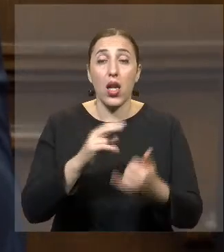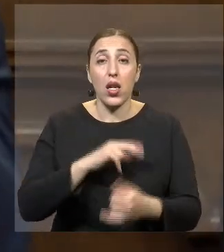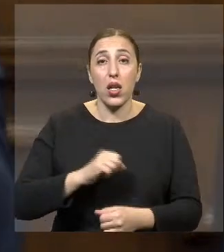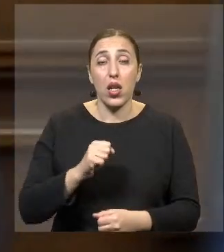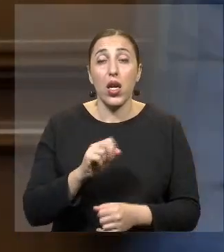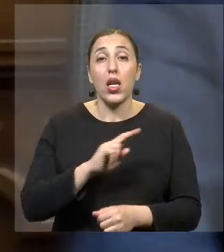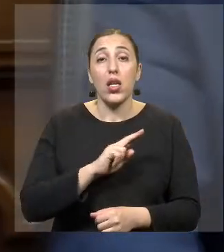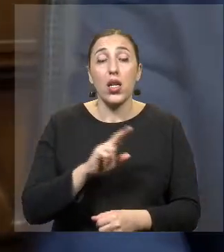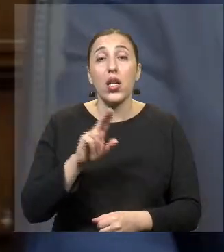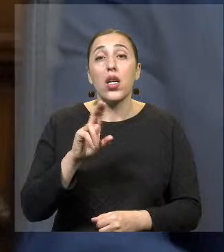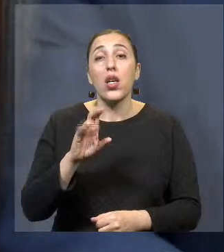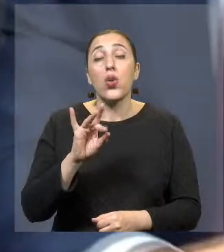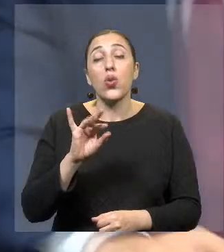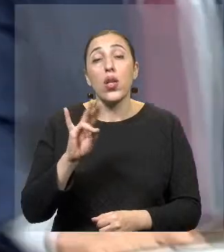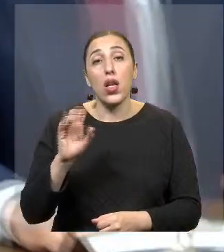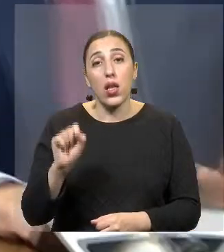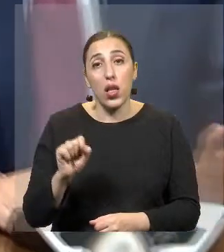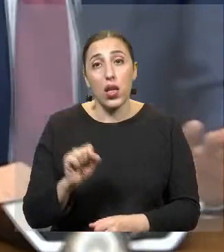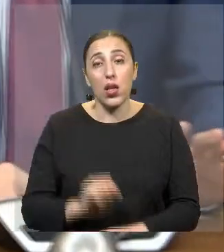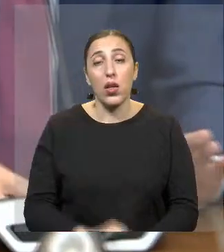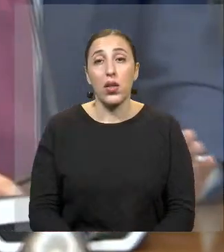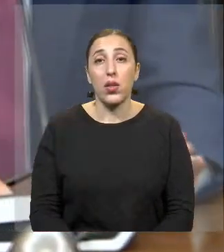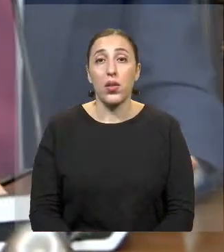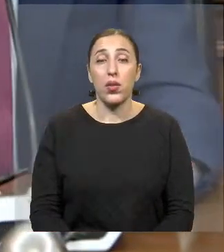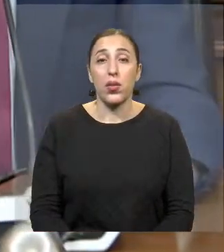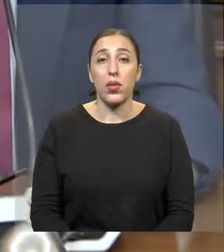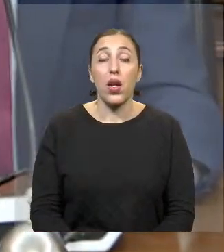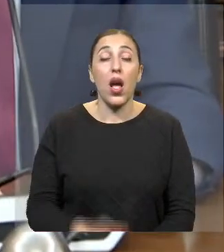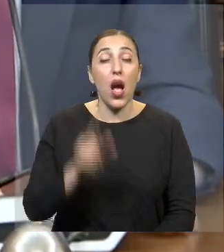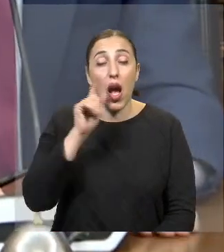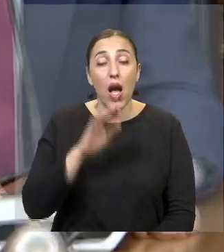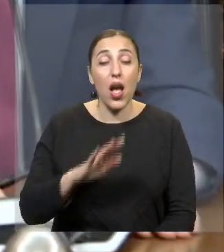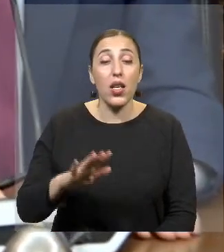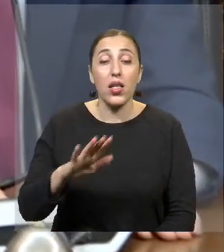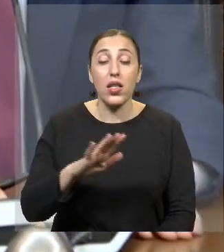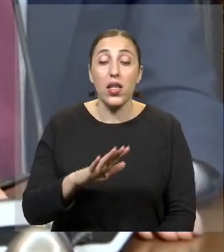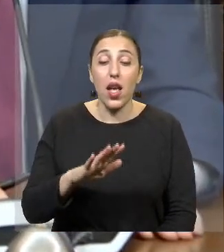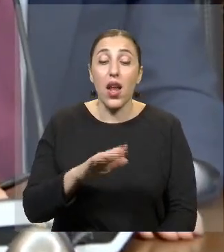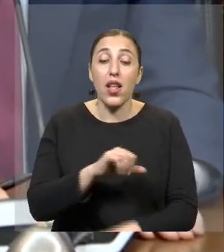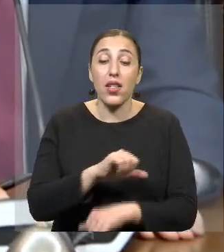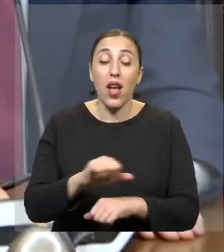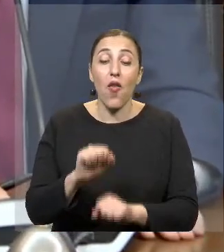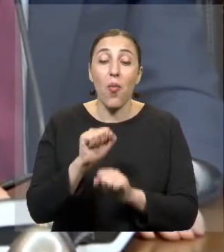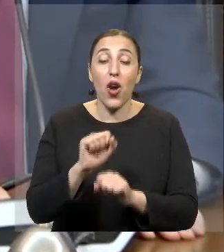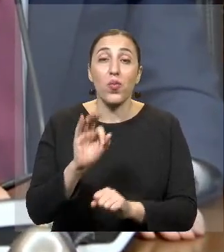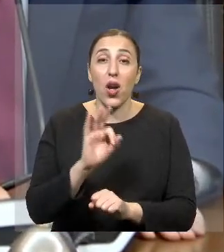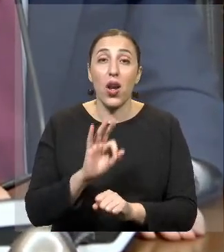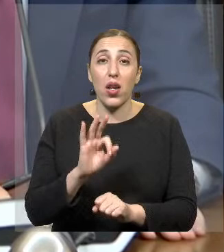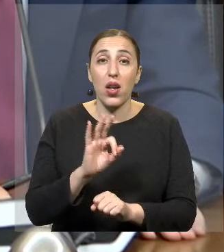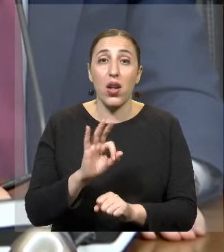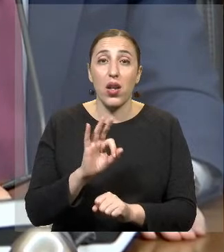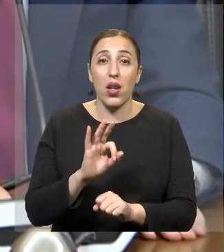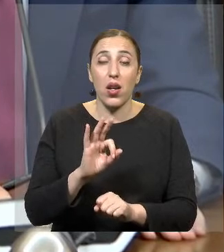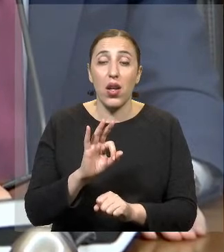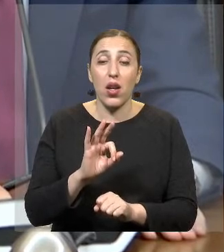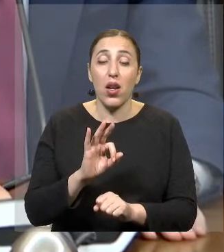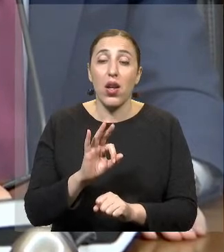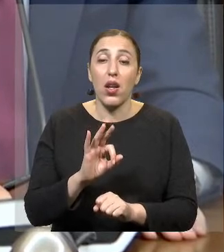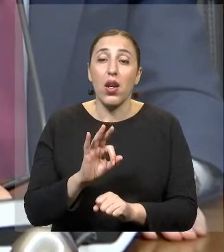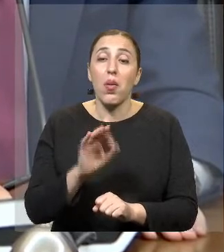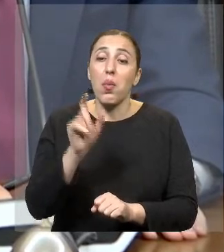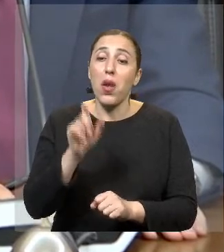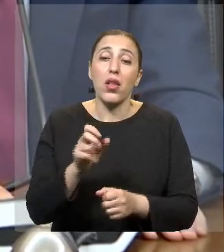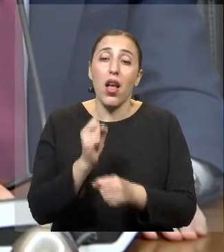Հայստանի հայռապետության սահմանները պաշպանելու համար, որը վեմենքը չի կարող պաշտունանք արվել։